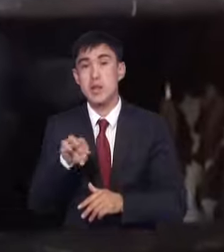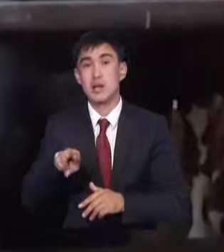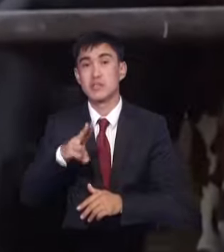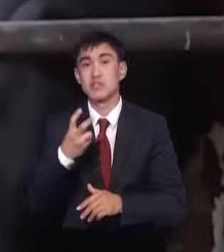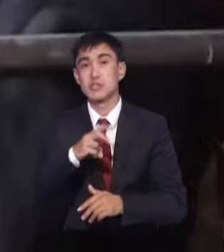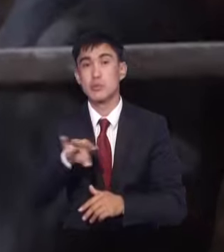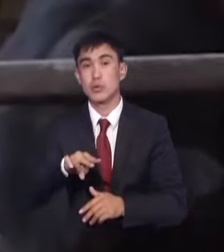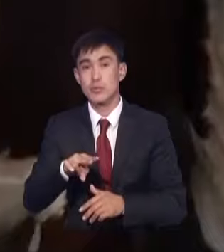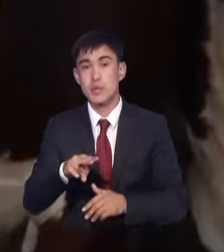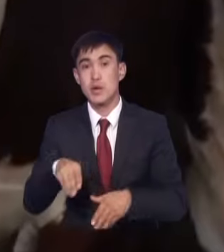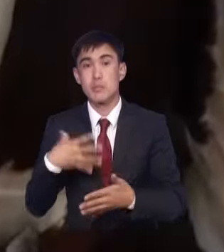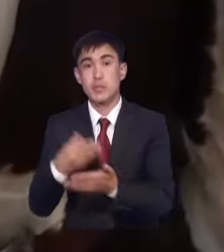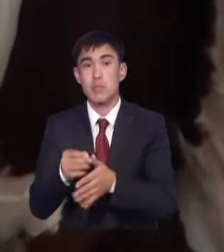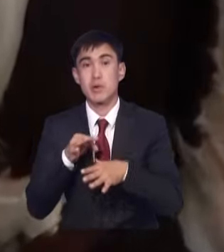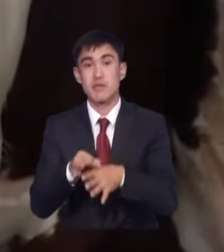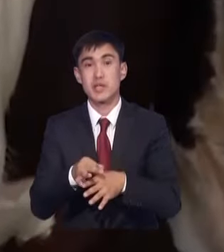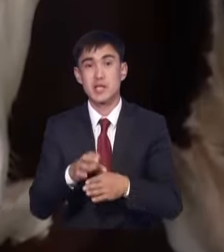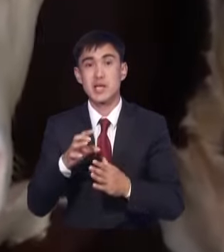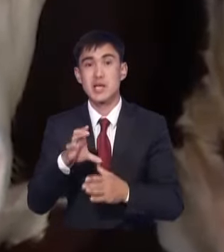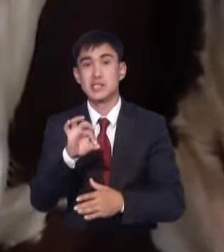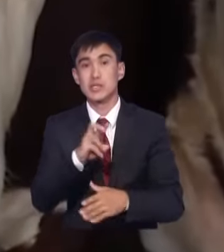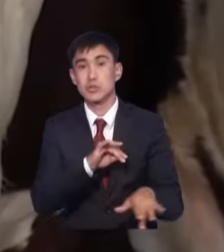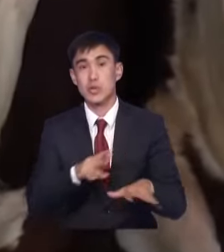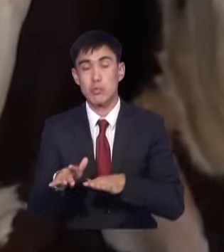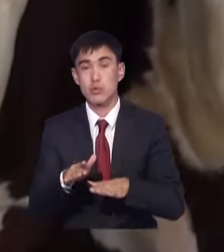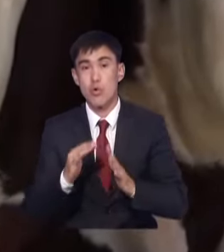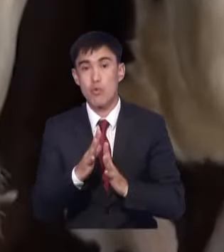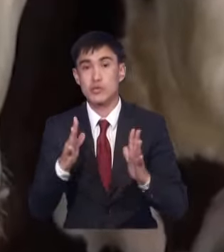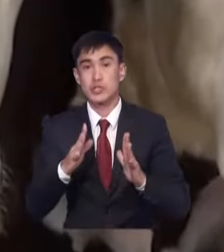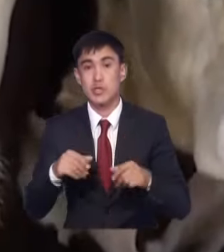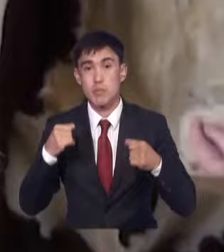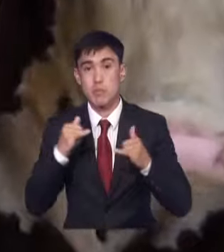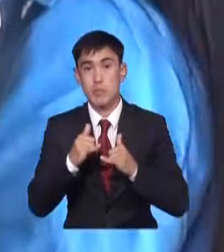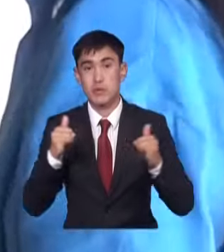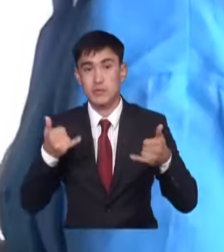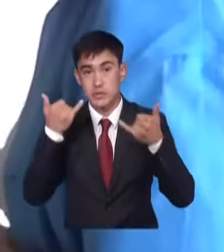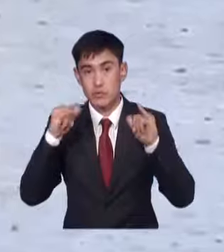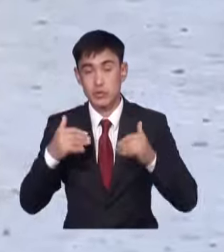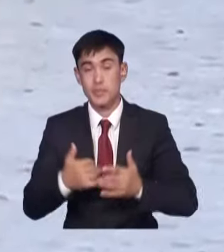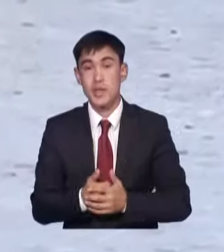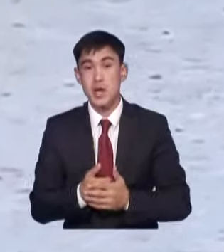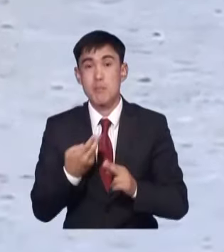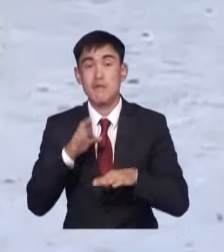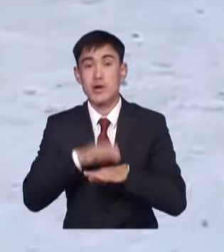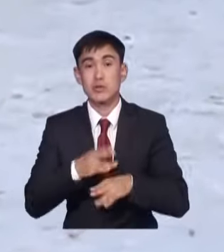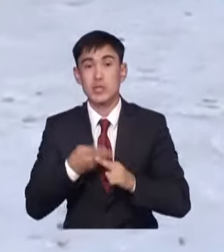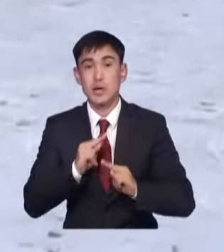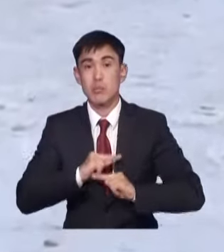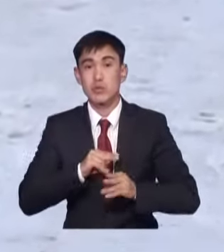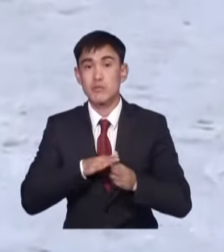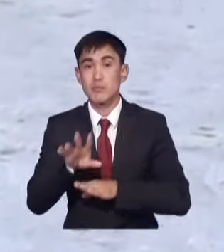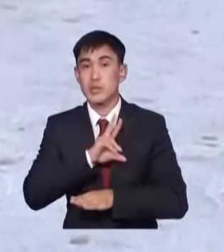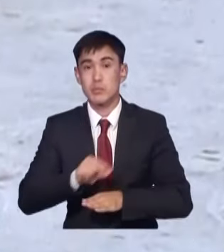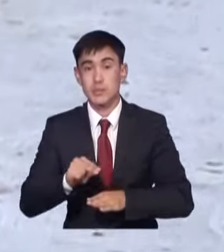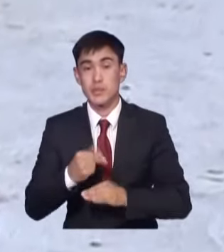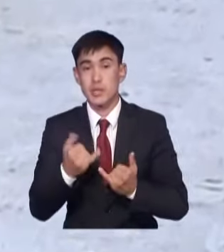млн предназначенные на проведение селекционных работ и увлечение поголовья скота по факту же эти работы не были выполнены